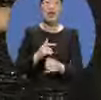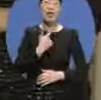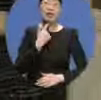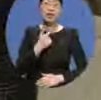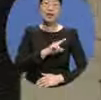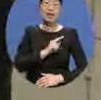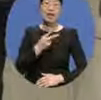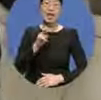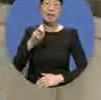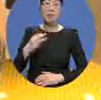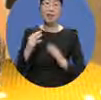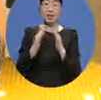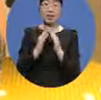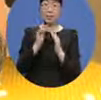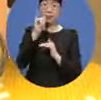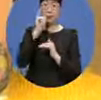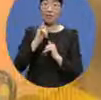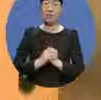집입니다.